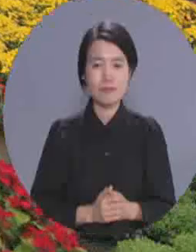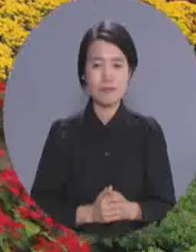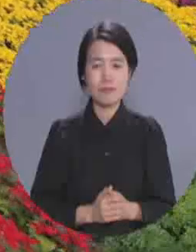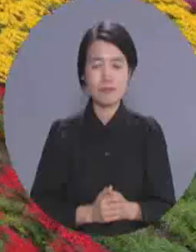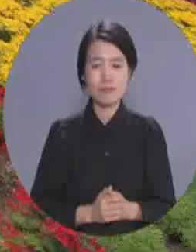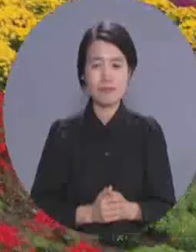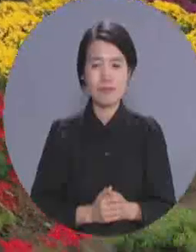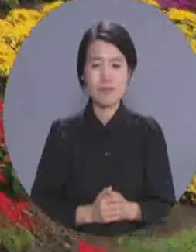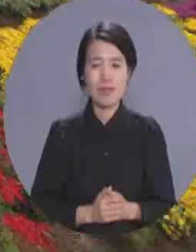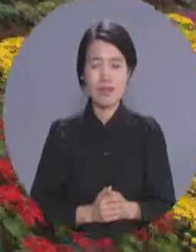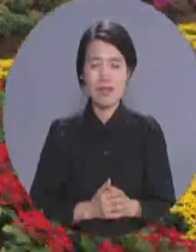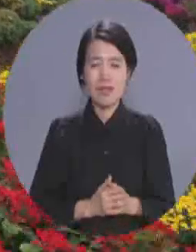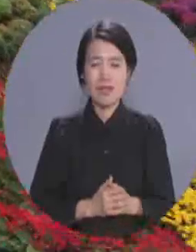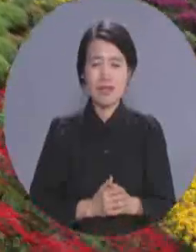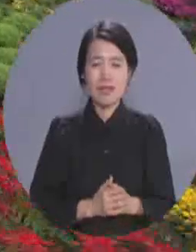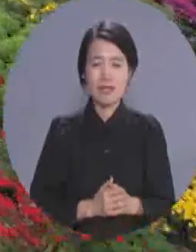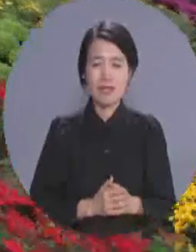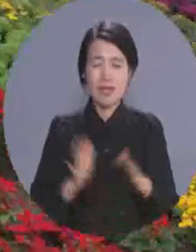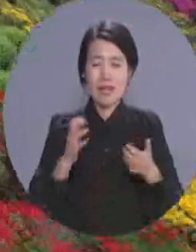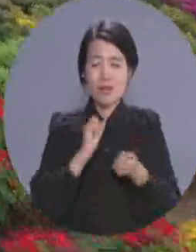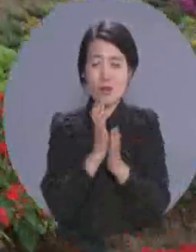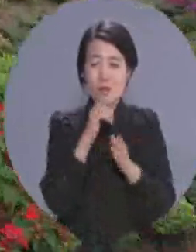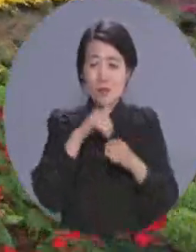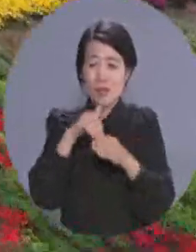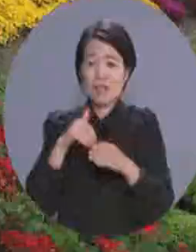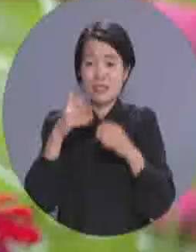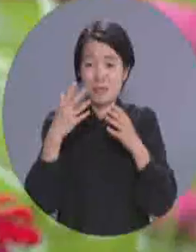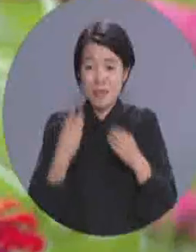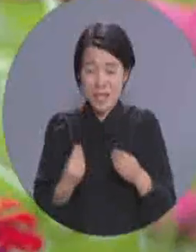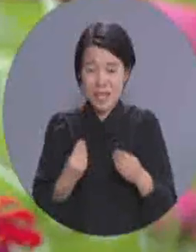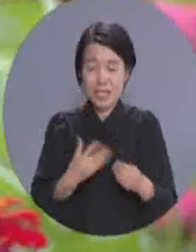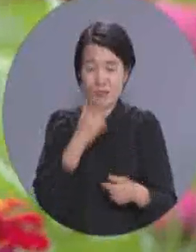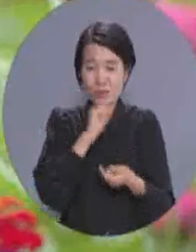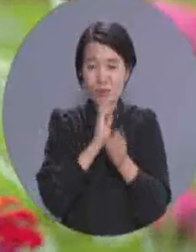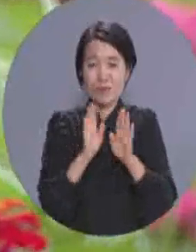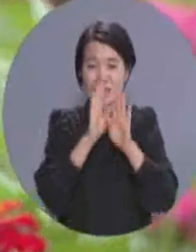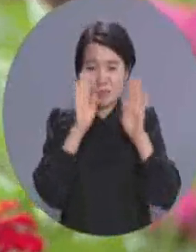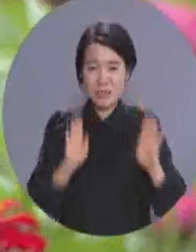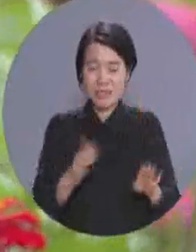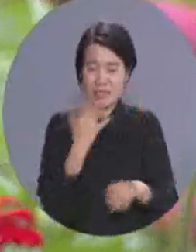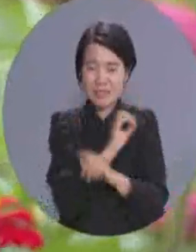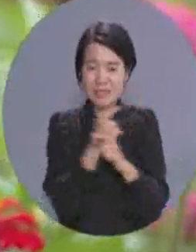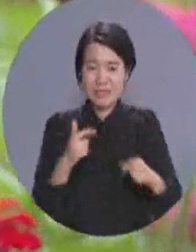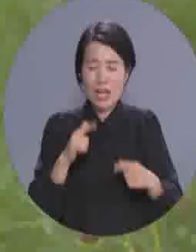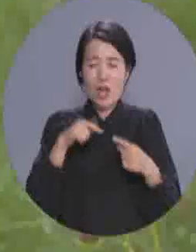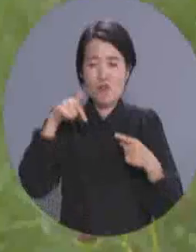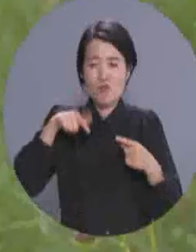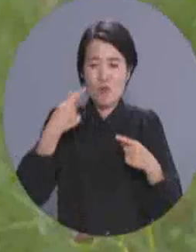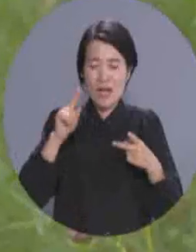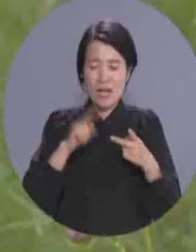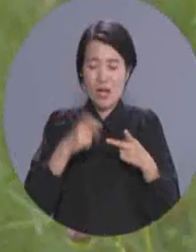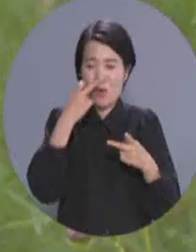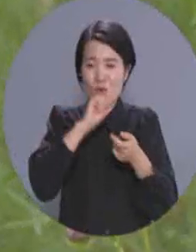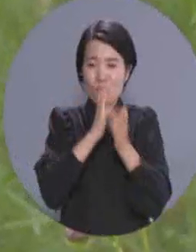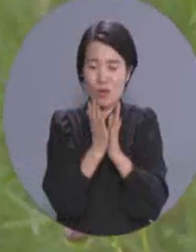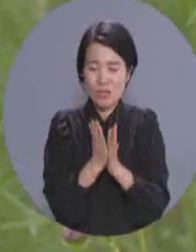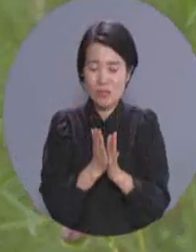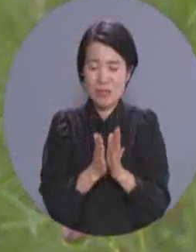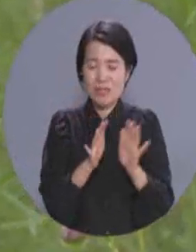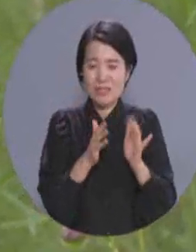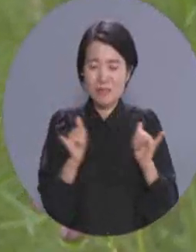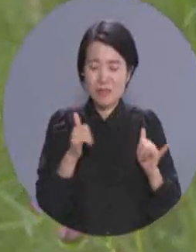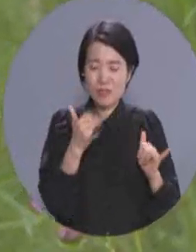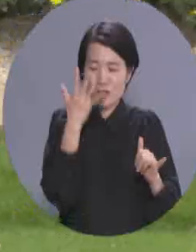가을 옷으로 갈아입은 순천만 국제정원 박람회장 형형색색의 국화와 코스모스가 시민들의 시선을